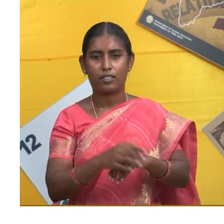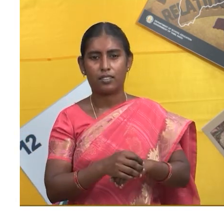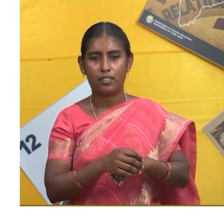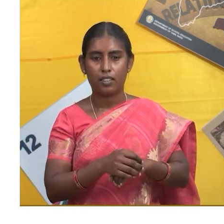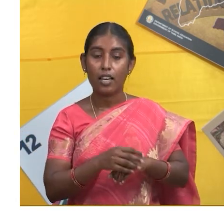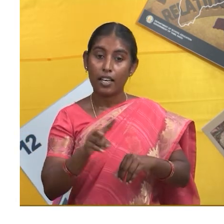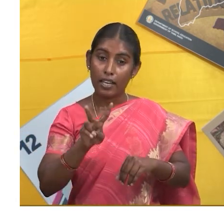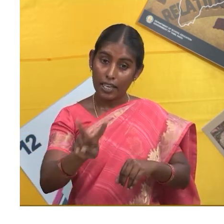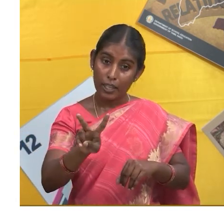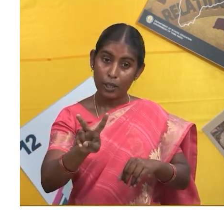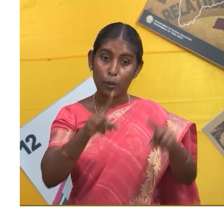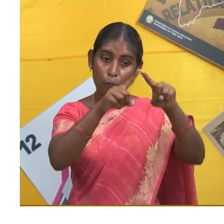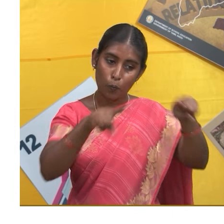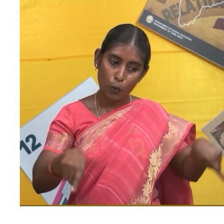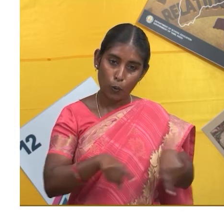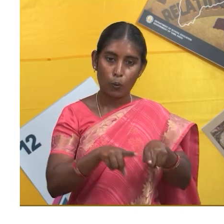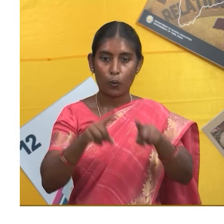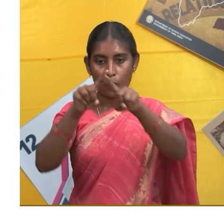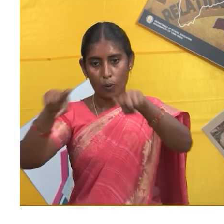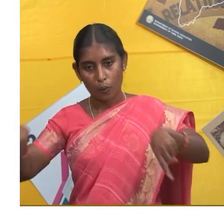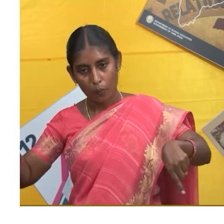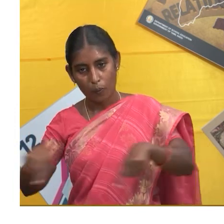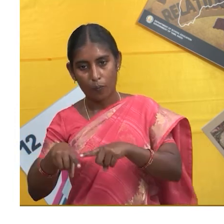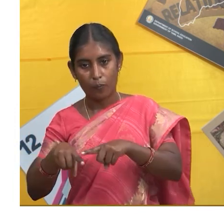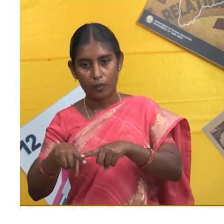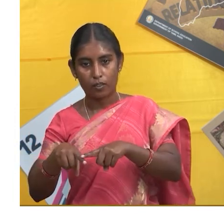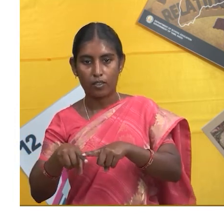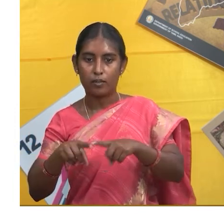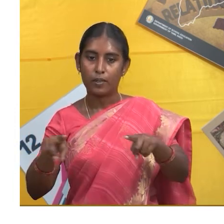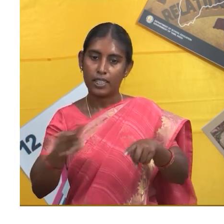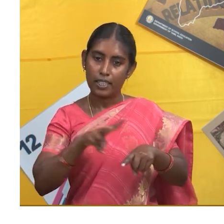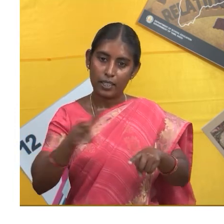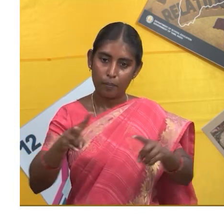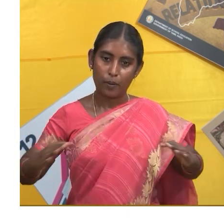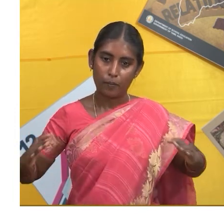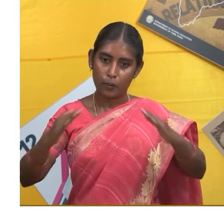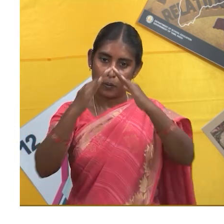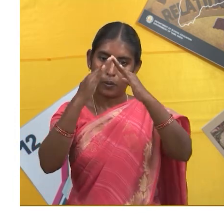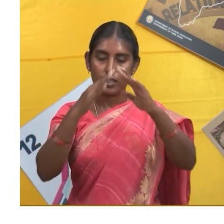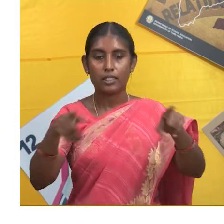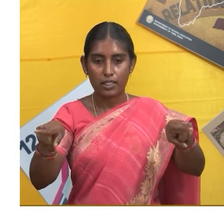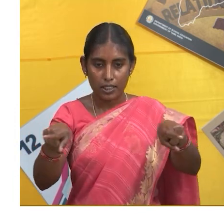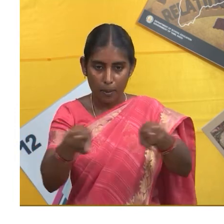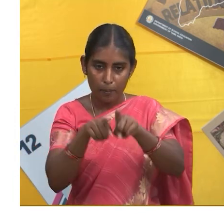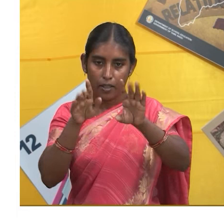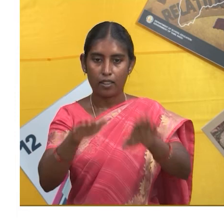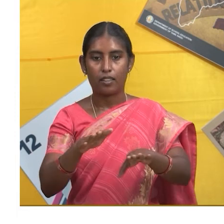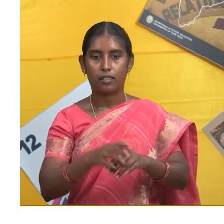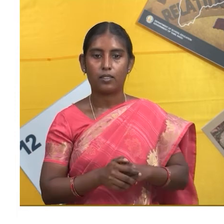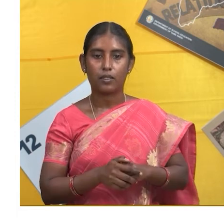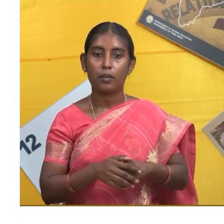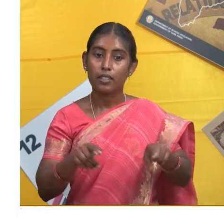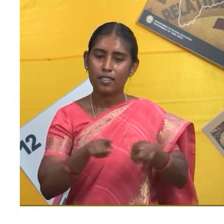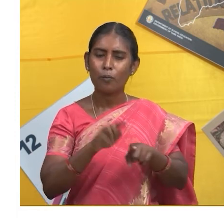ஆகவே, இருந்தமுக்கோனங்கள் வடிவில் ஒplaces பக்கம் விடங்கள் சமமாம். இது எந்த அடிப்படையில் சொலியிரம என்றால் diving